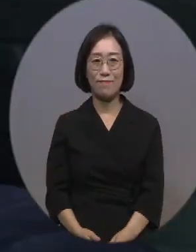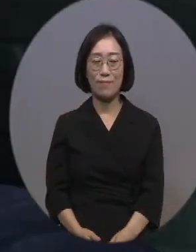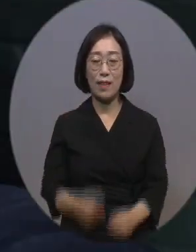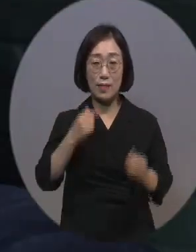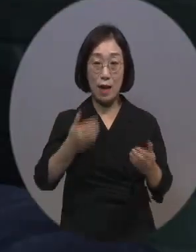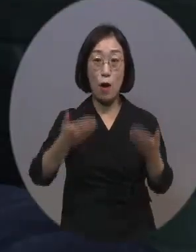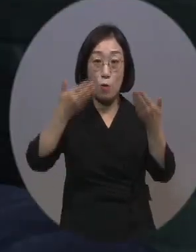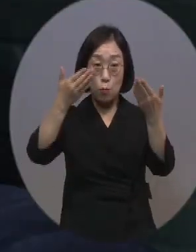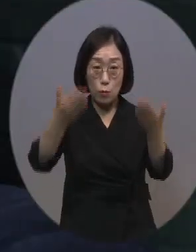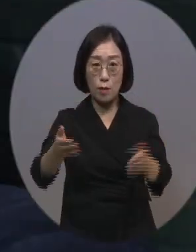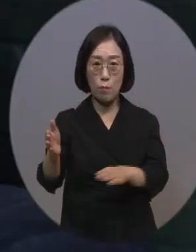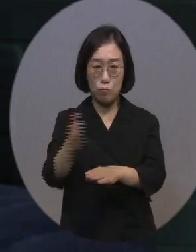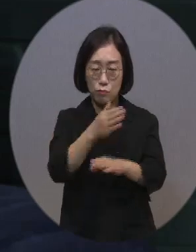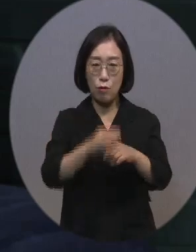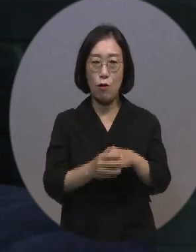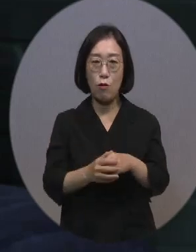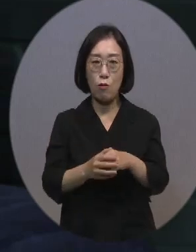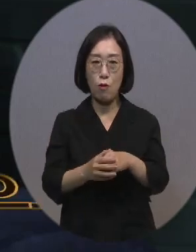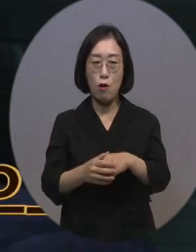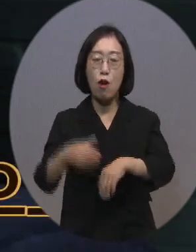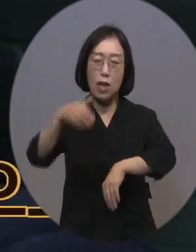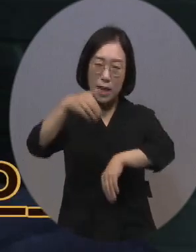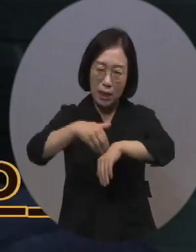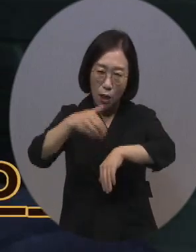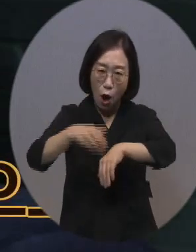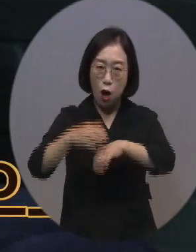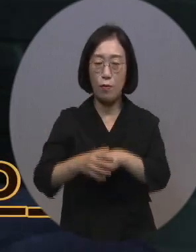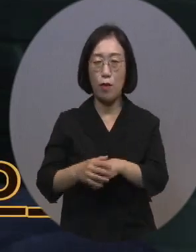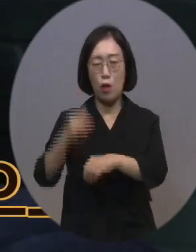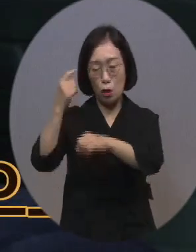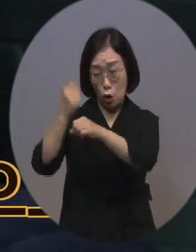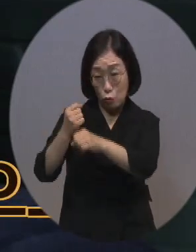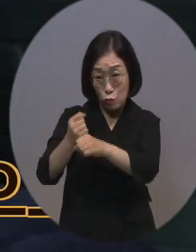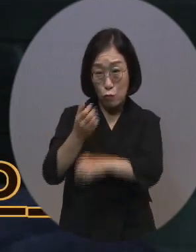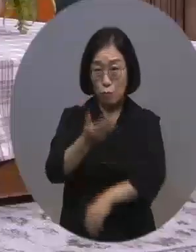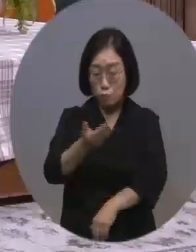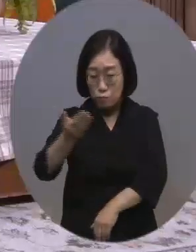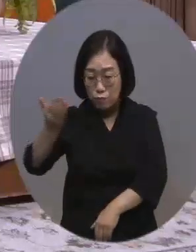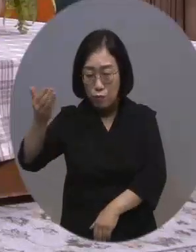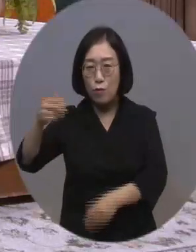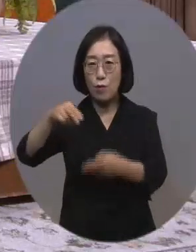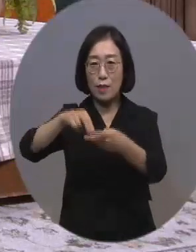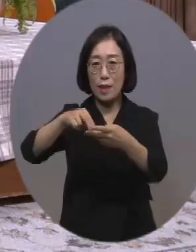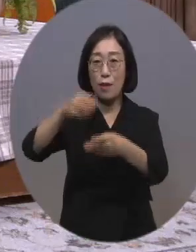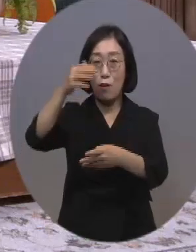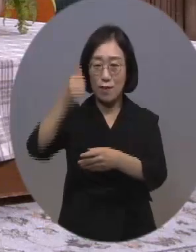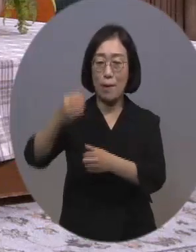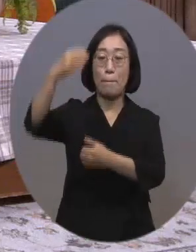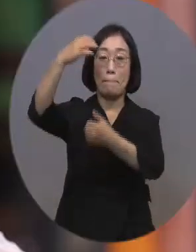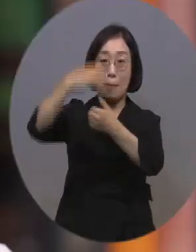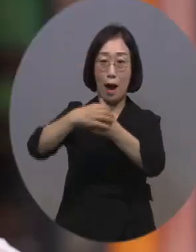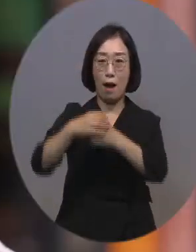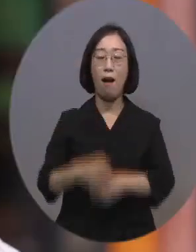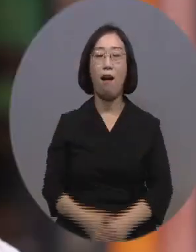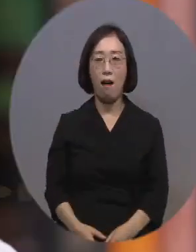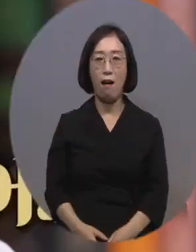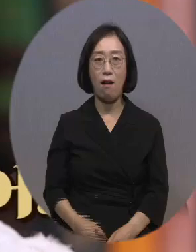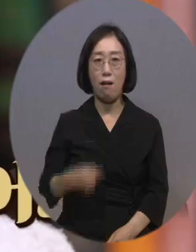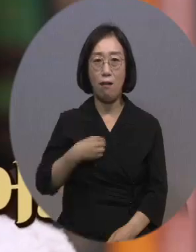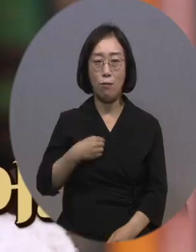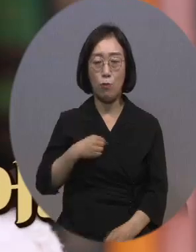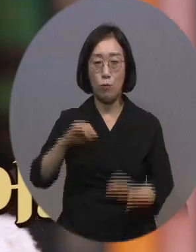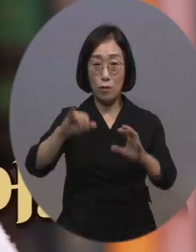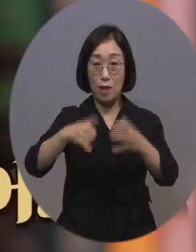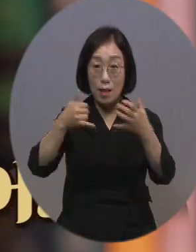자원봉사부터 인턴 연구원 이제 센터장이 되었습니다. 저도 운명인지 모르겠는데 제가 세상에 태어나